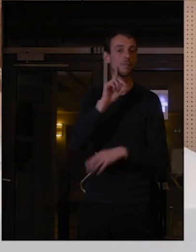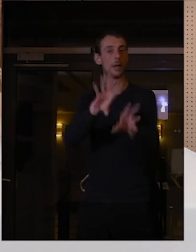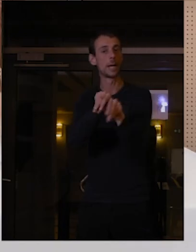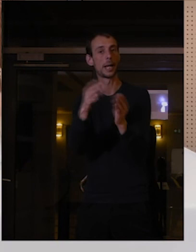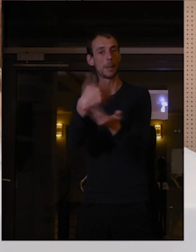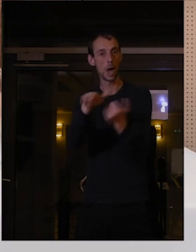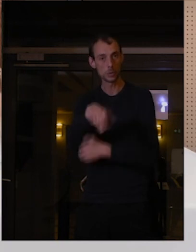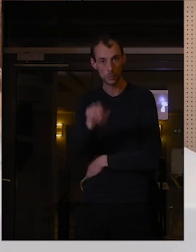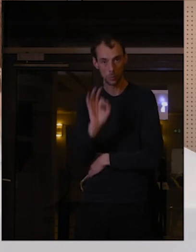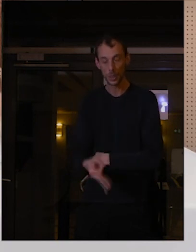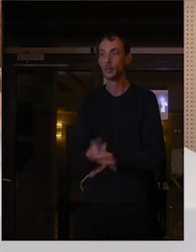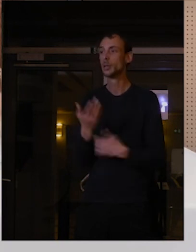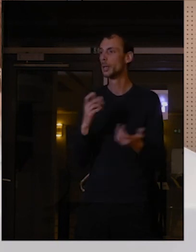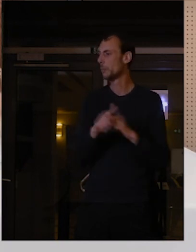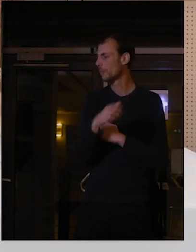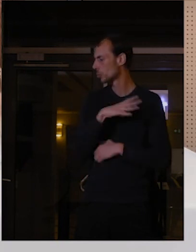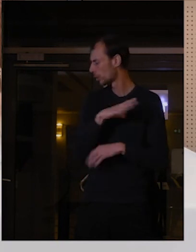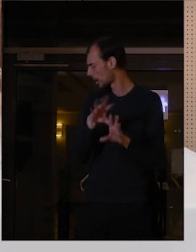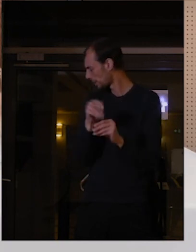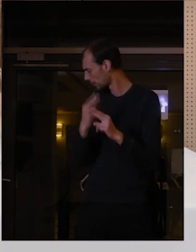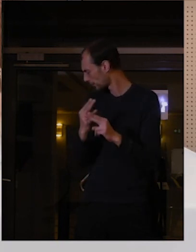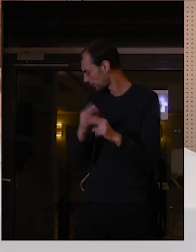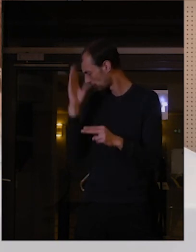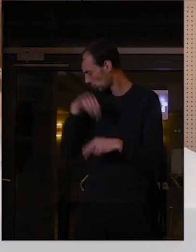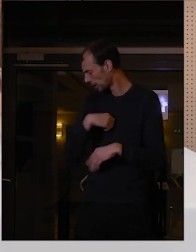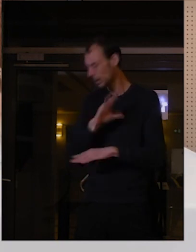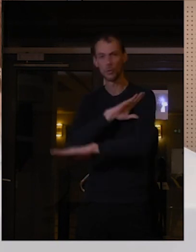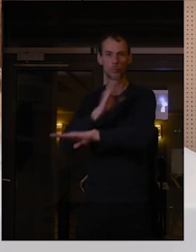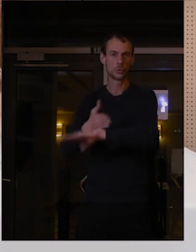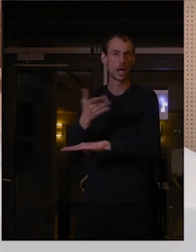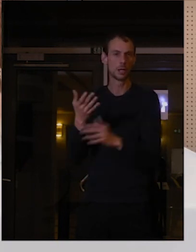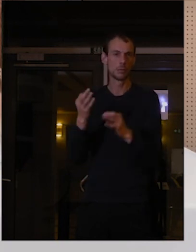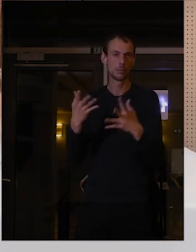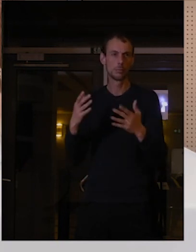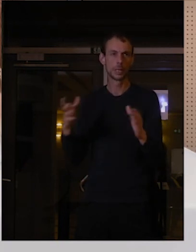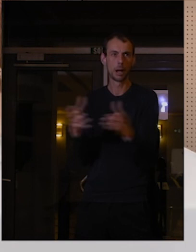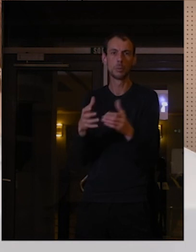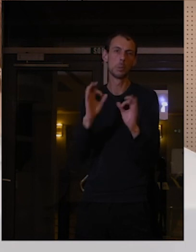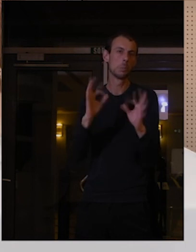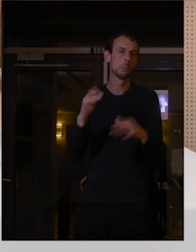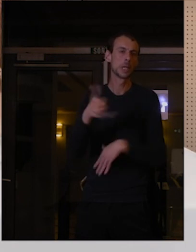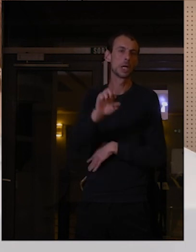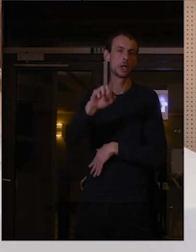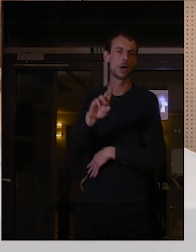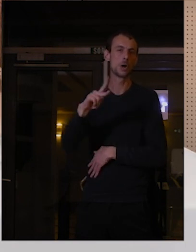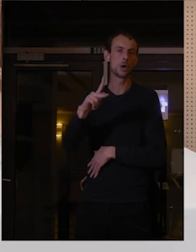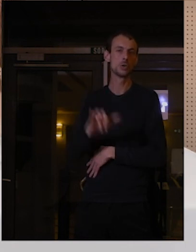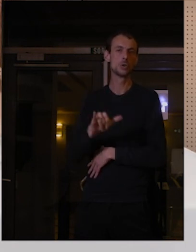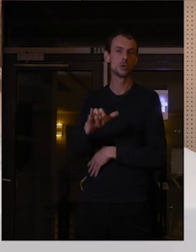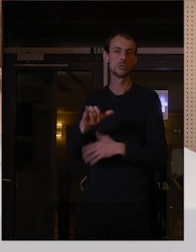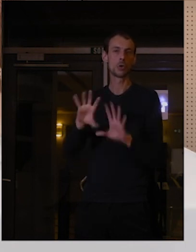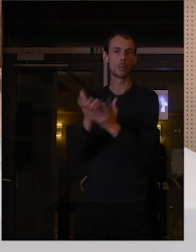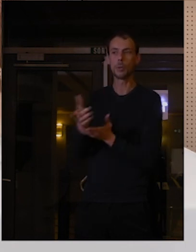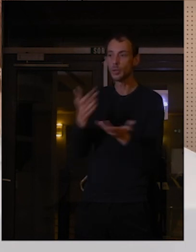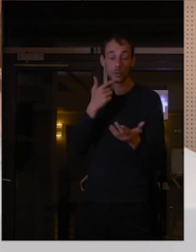de... Alors, je ne sais plus comment ça s'appelle exactement, mais c'est du foot en salle, du foot réduit, style jerky ball pour ceux qui connaissent, donc vraiment sur des surfaces